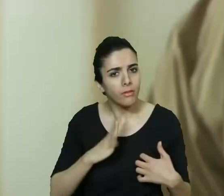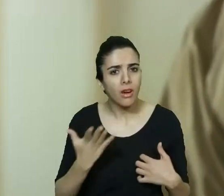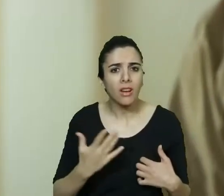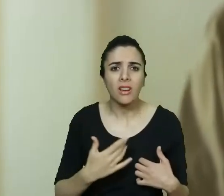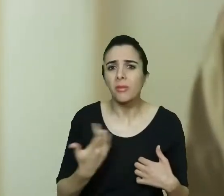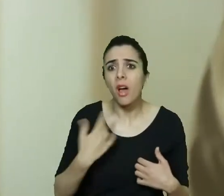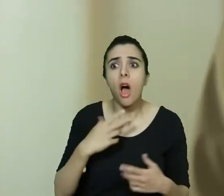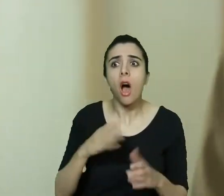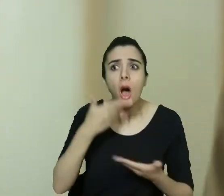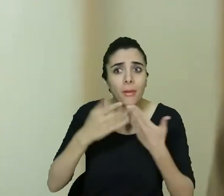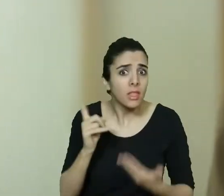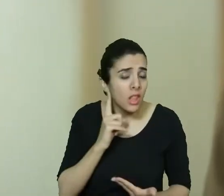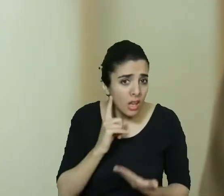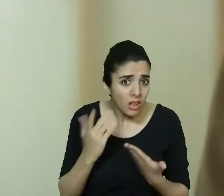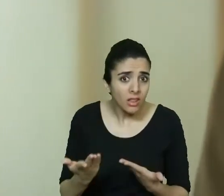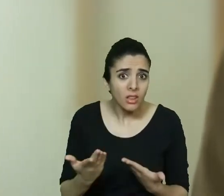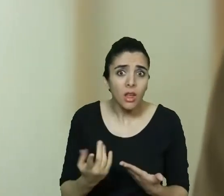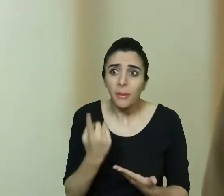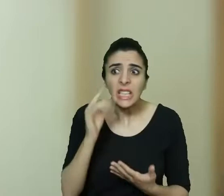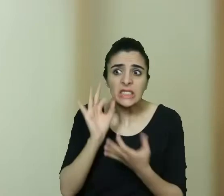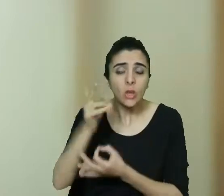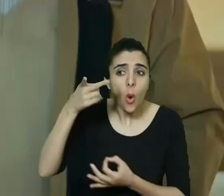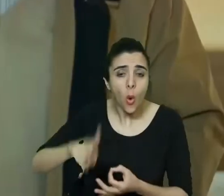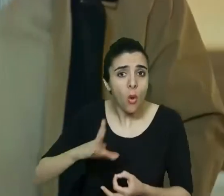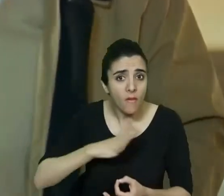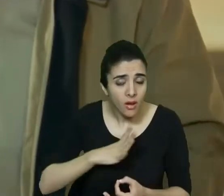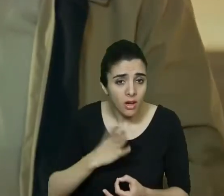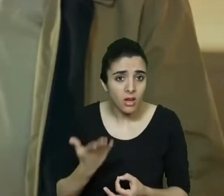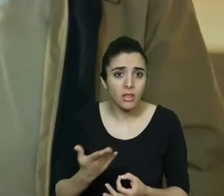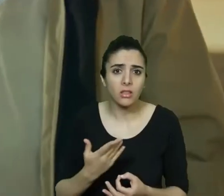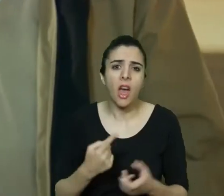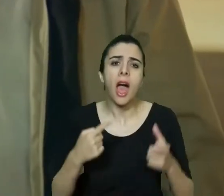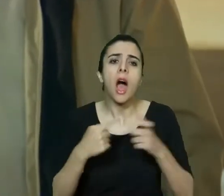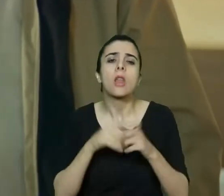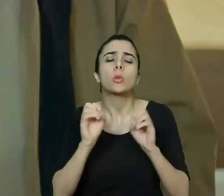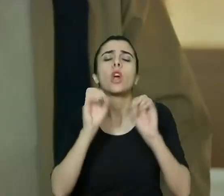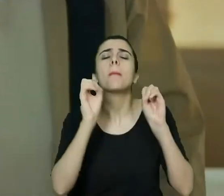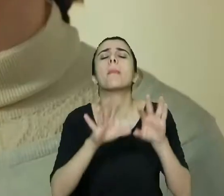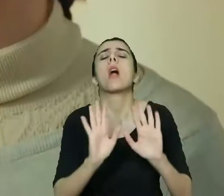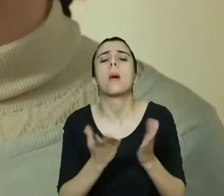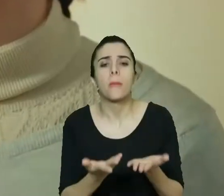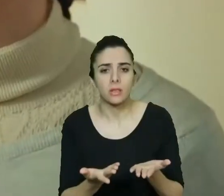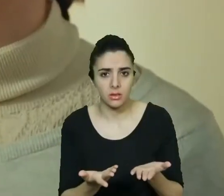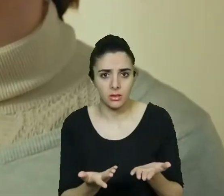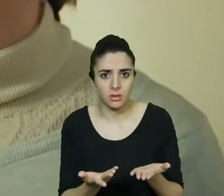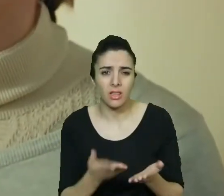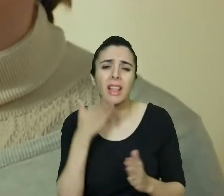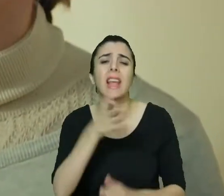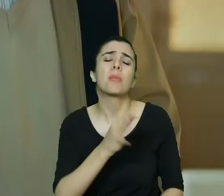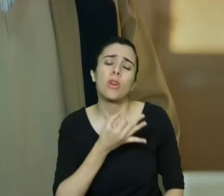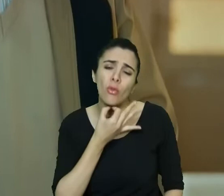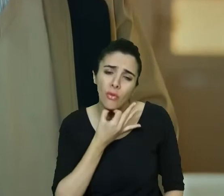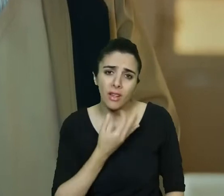Hem ajansı dinlemedin mi? Bir kişi ölmüş. Erdem Hoca onu bırakmaz ki baba. Gitme ne